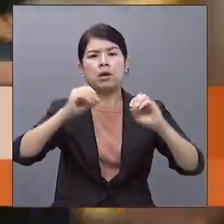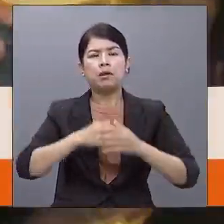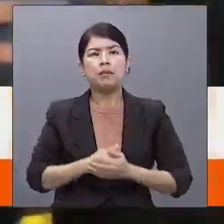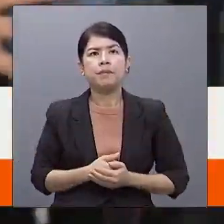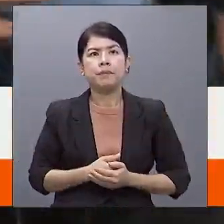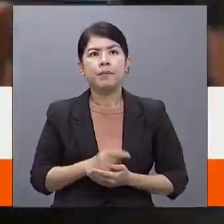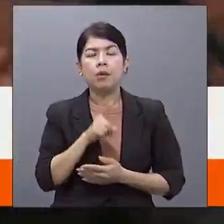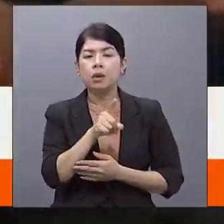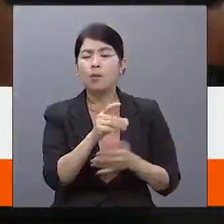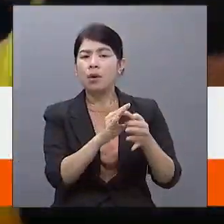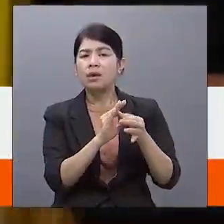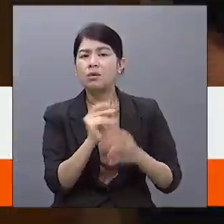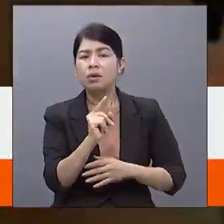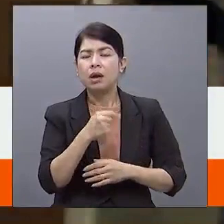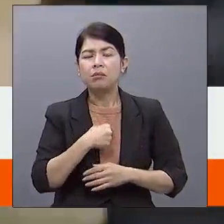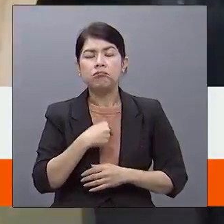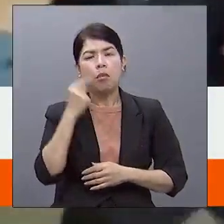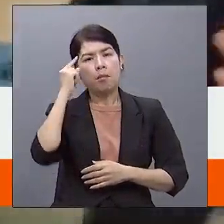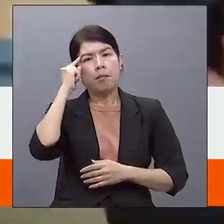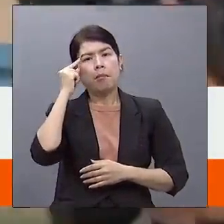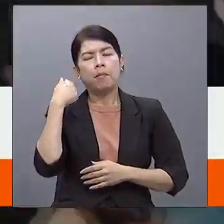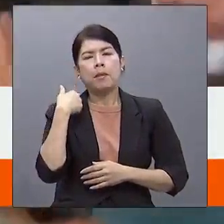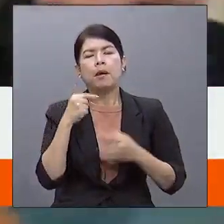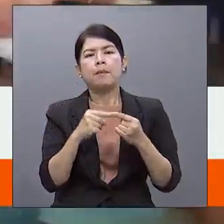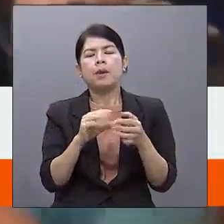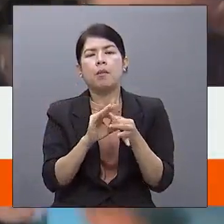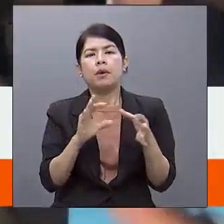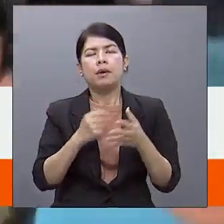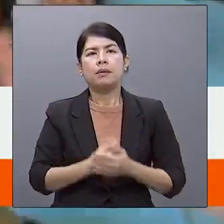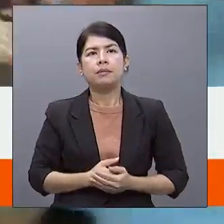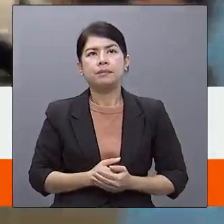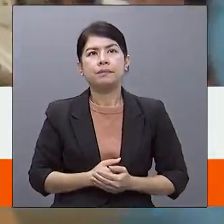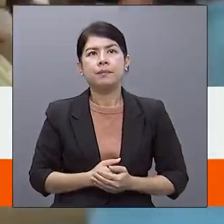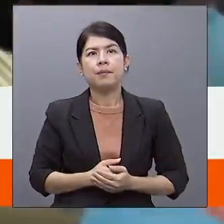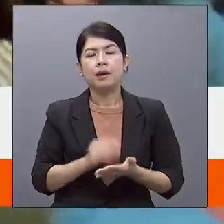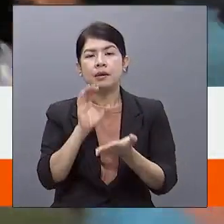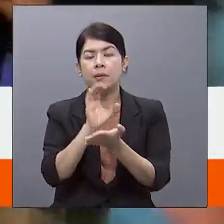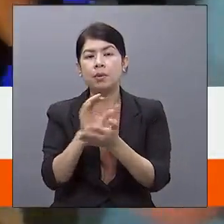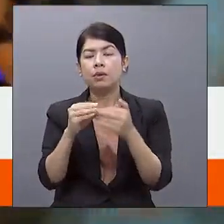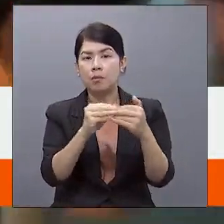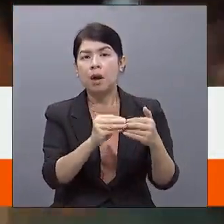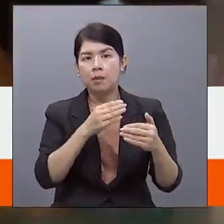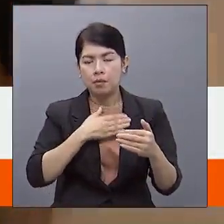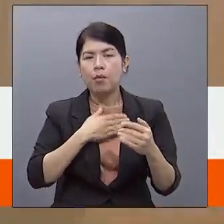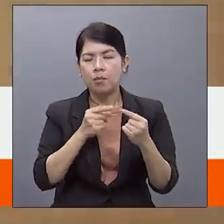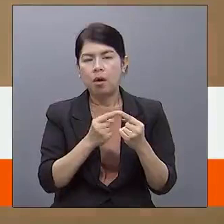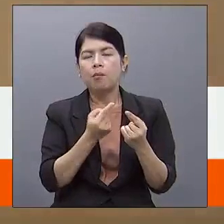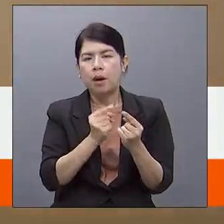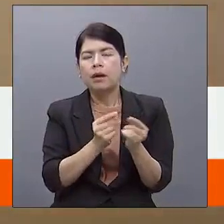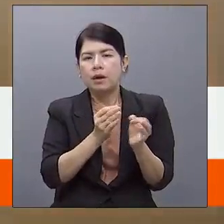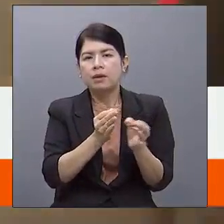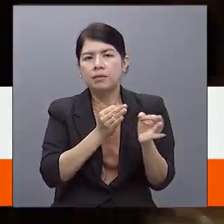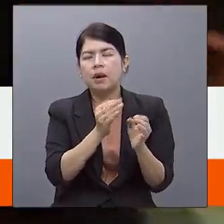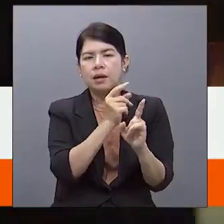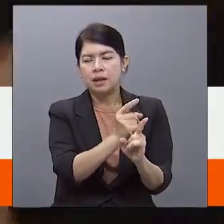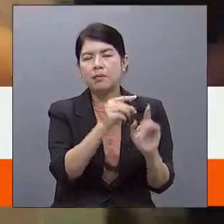ไหมคนละคดีกันตำรวจก็คือกลุ่มมาเราก็มาให้การก็ให้การตามนั้นใช่ไหมฮะ